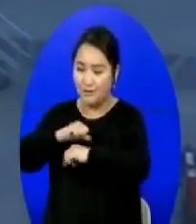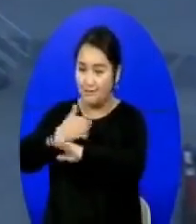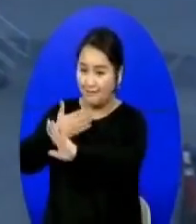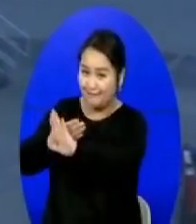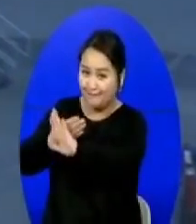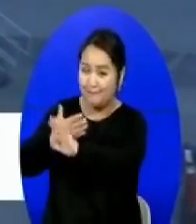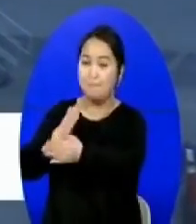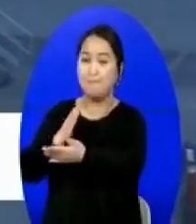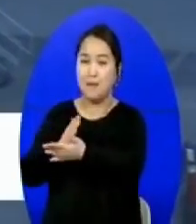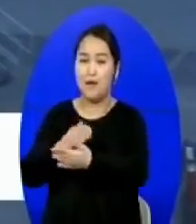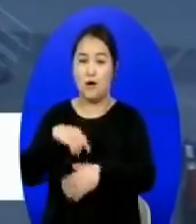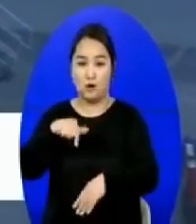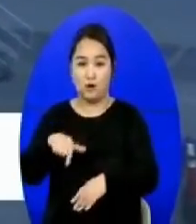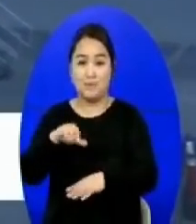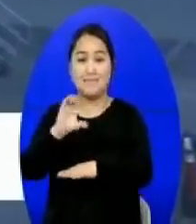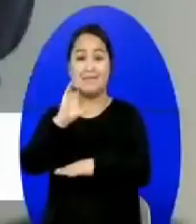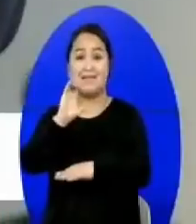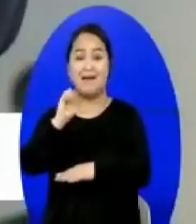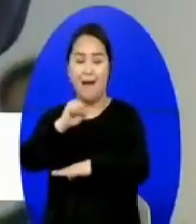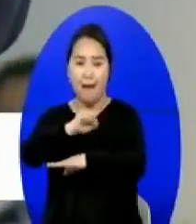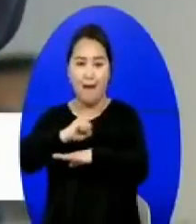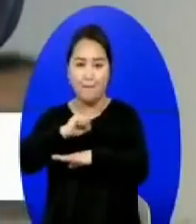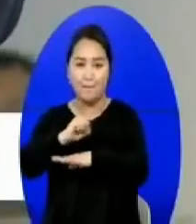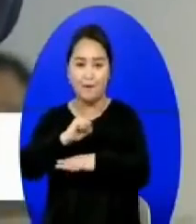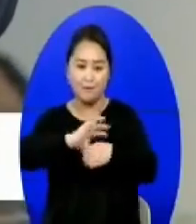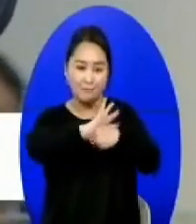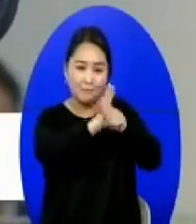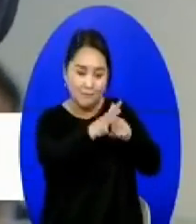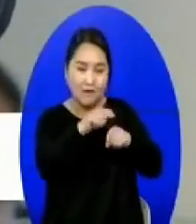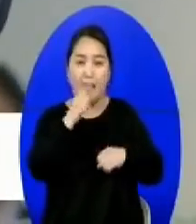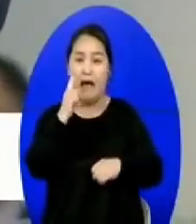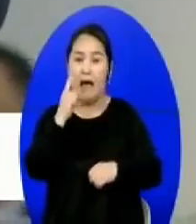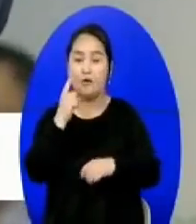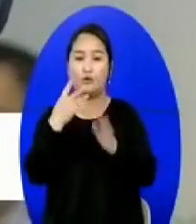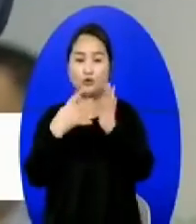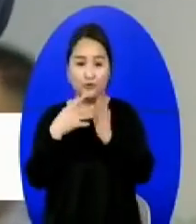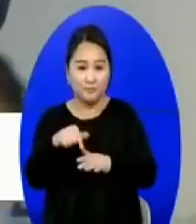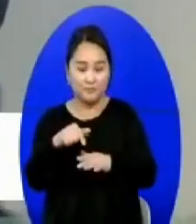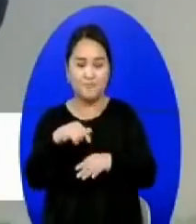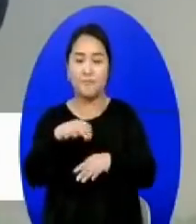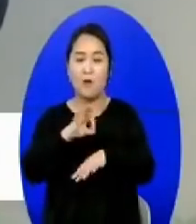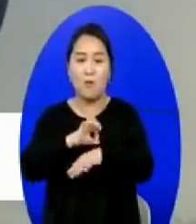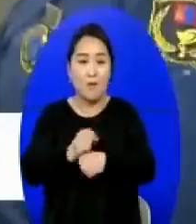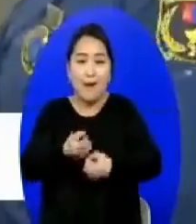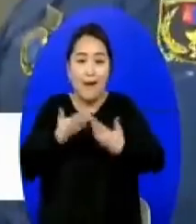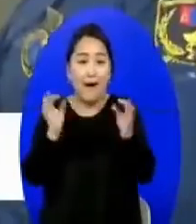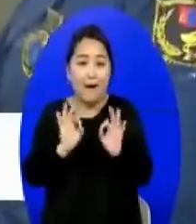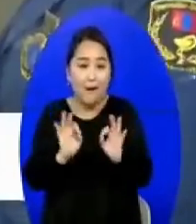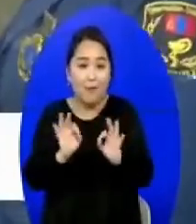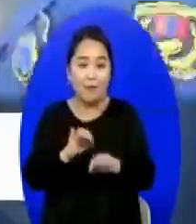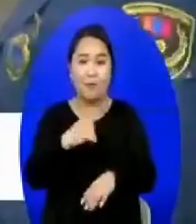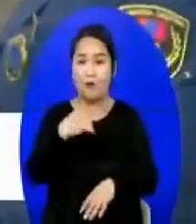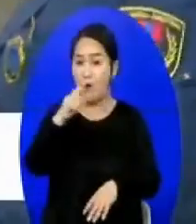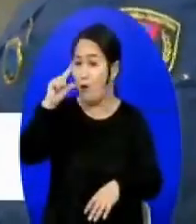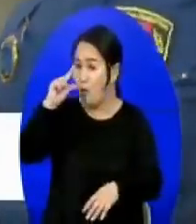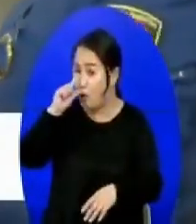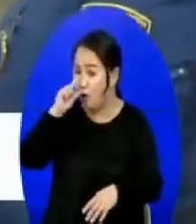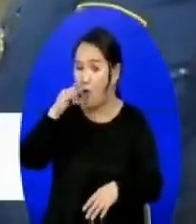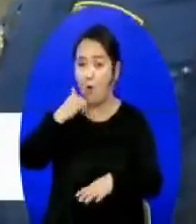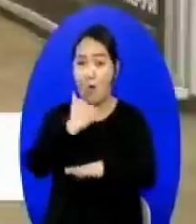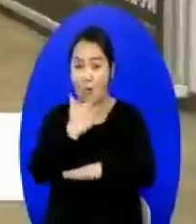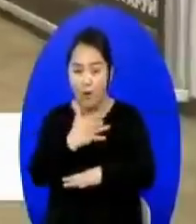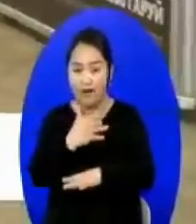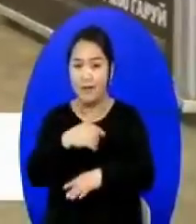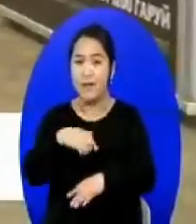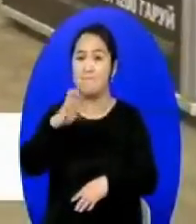Өнөөдрийн байдлаар Сэлэн аймагт тусгаарлагдсан 9 хүнээс COVID-19 вирус илрээгүй. Өнөөдөр өглөө Москва, Улаанбаатар, Нур-Султан Улаанбаатар,